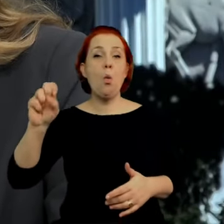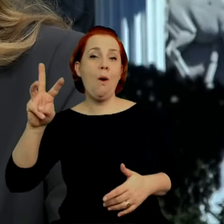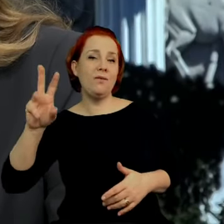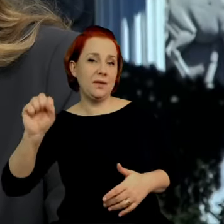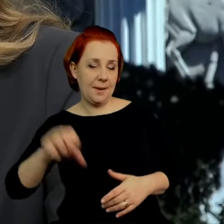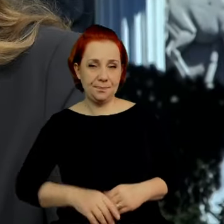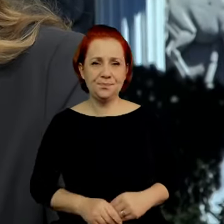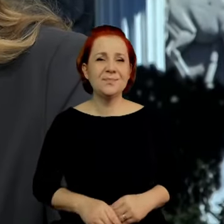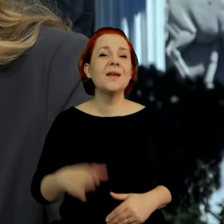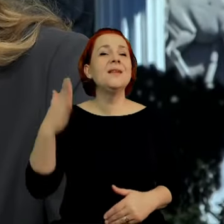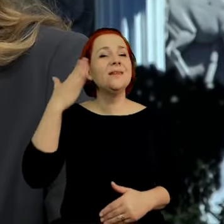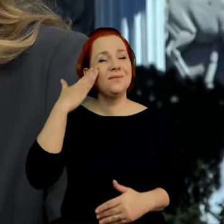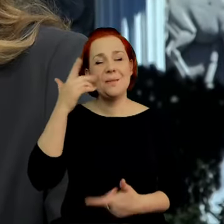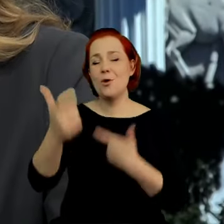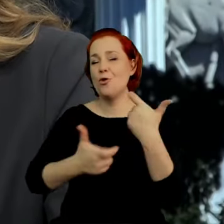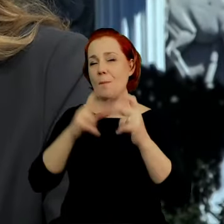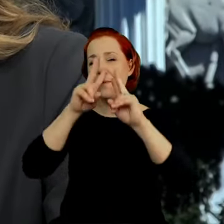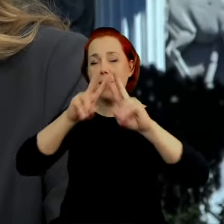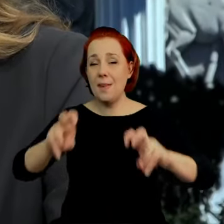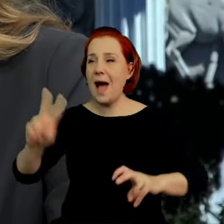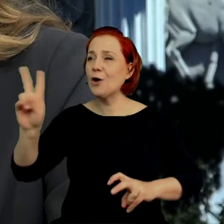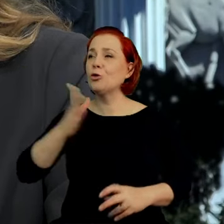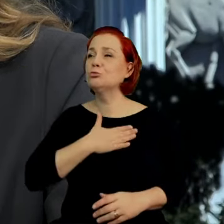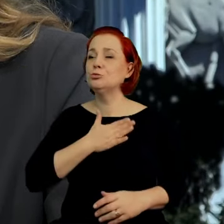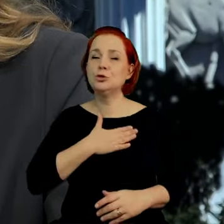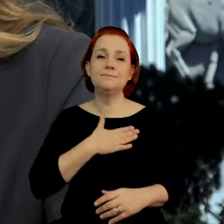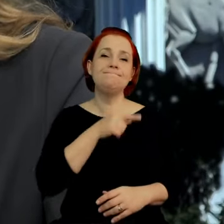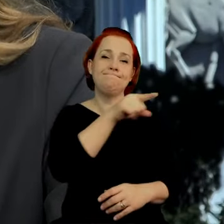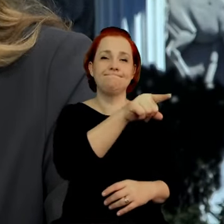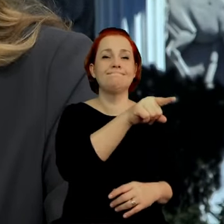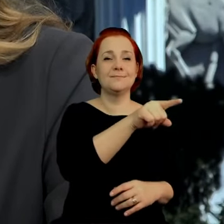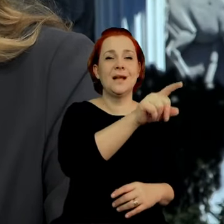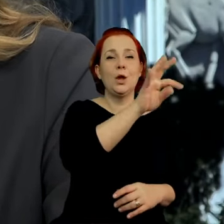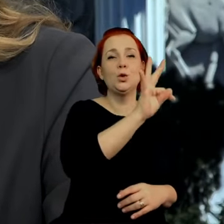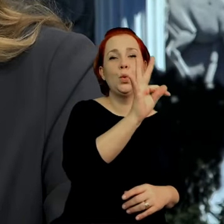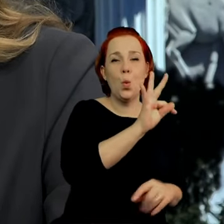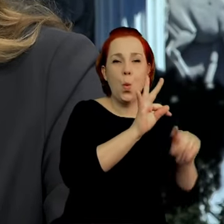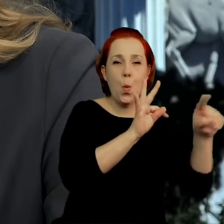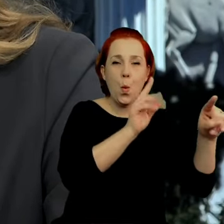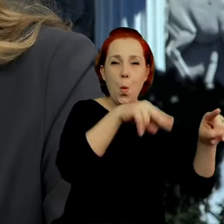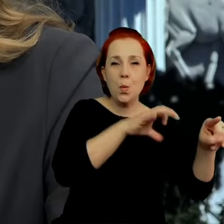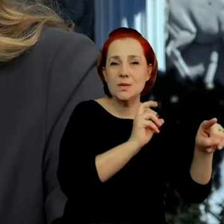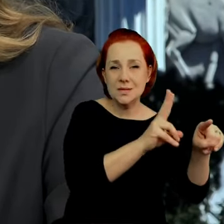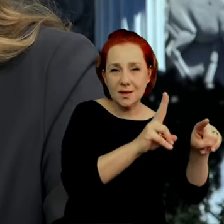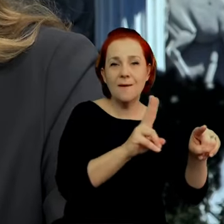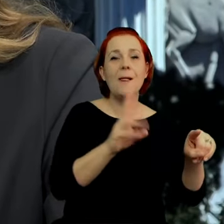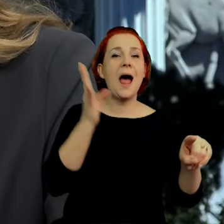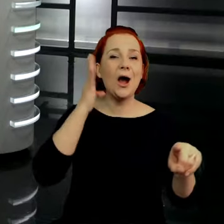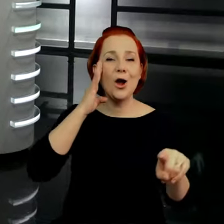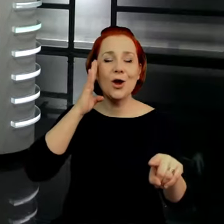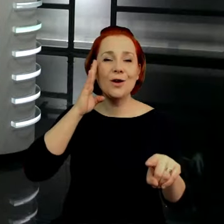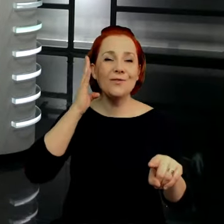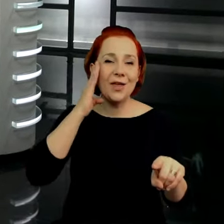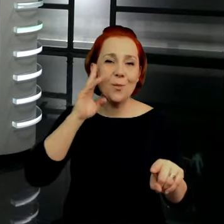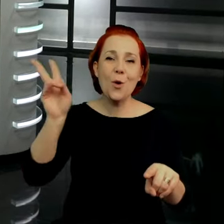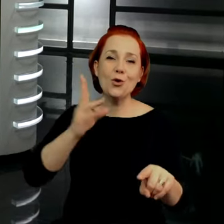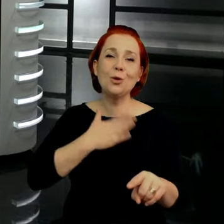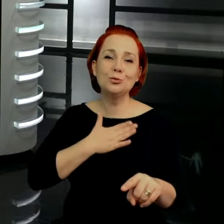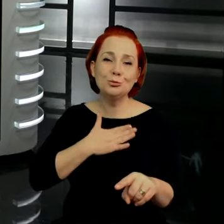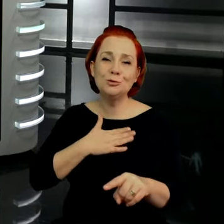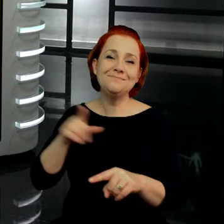dla tych, co lubią Donalda Tuska, na pewno bardziej wiarygodny jest Donald Tusk. A dla tych, pani? Co Szymona Hołownię, to Szymon Hołownia. Dla